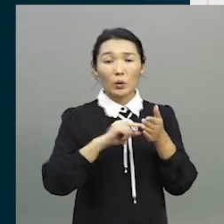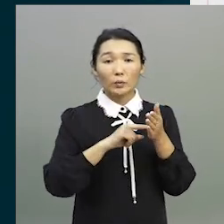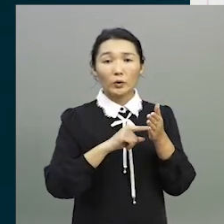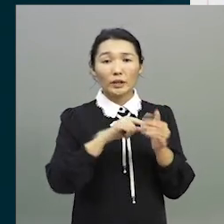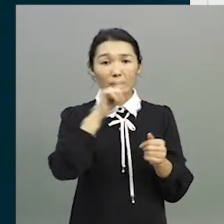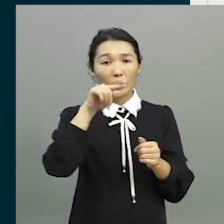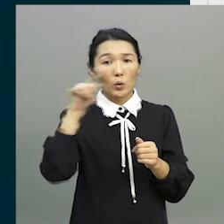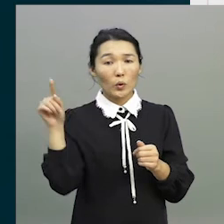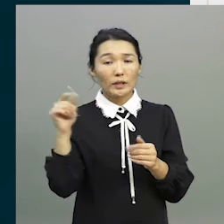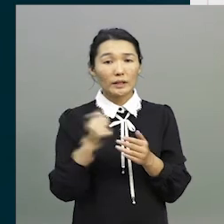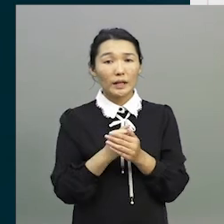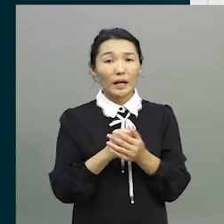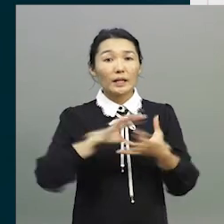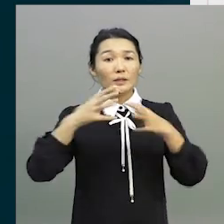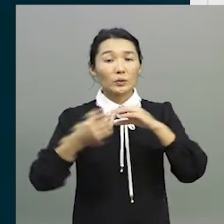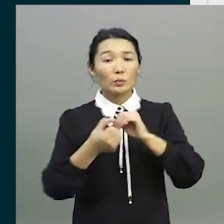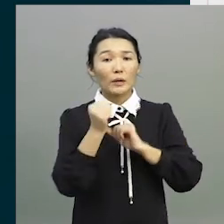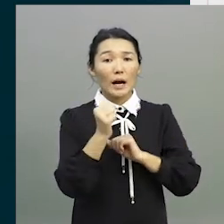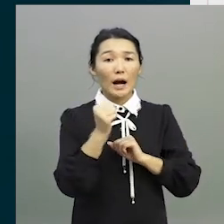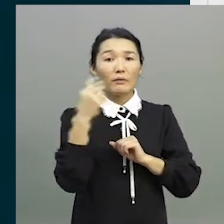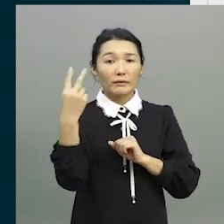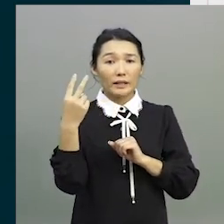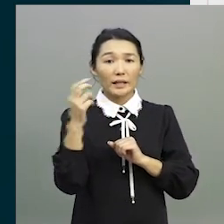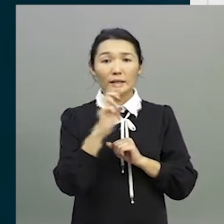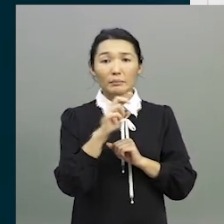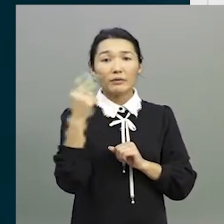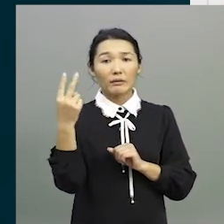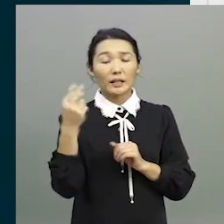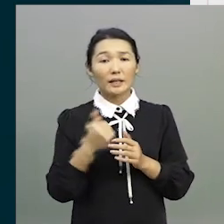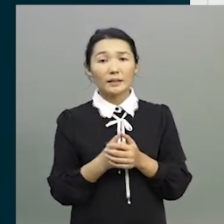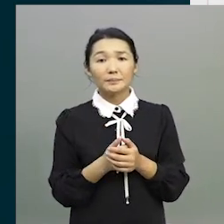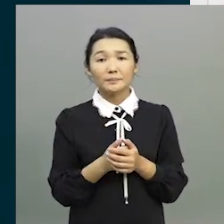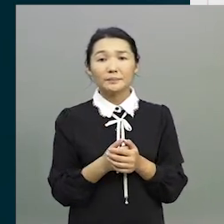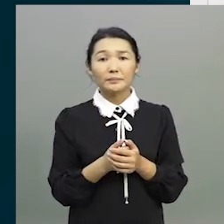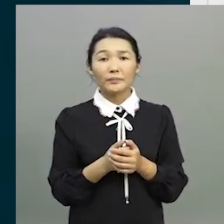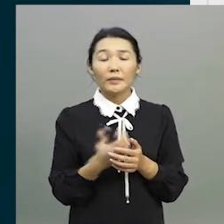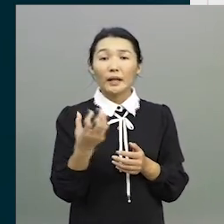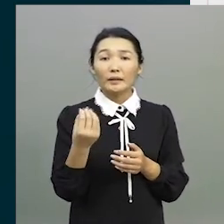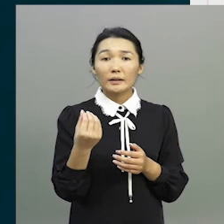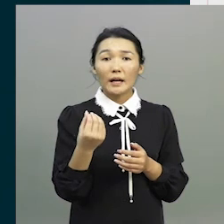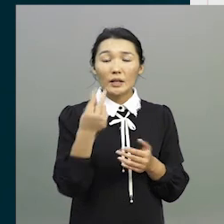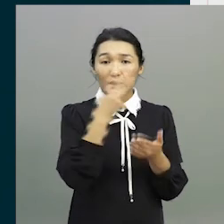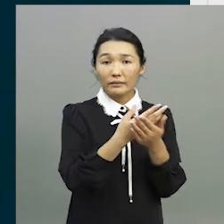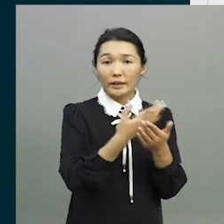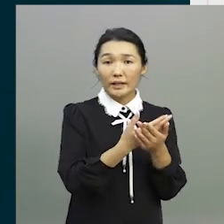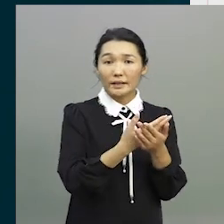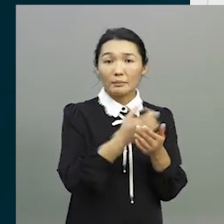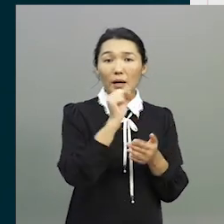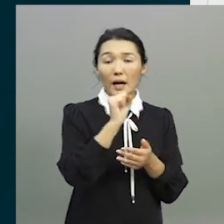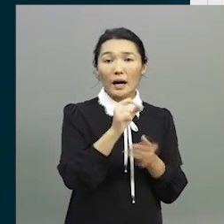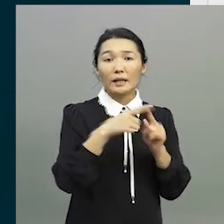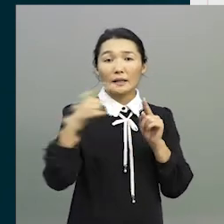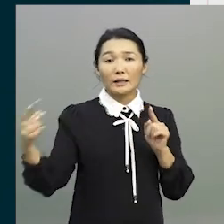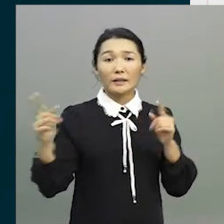из суммы а в квадрате и b в квадрате также выразим через а и b длины